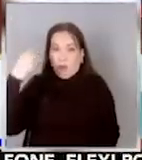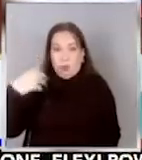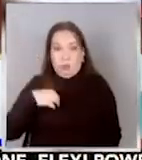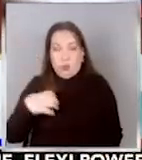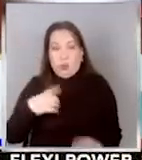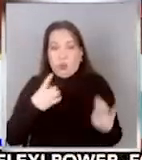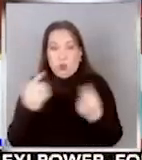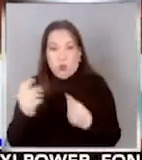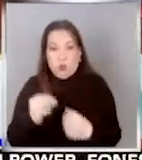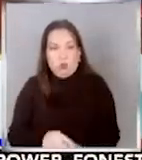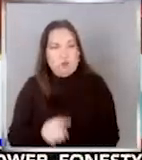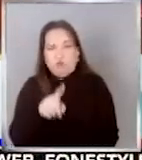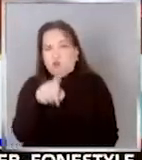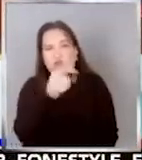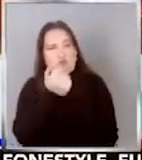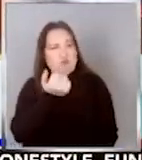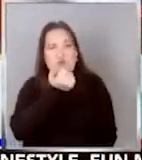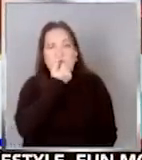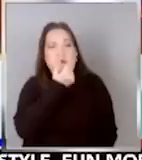are wrong.